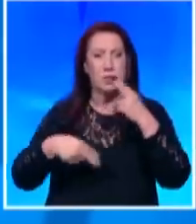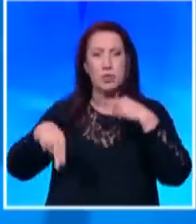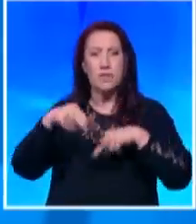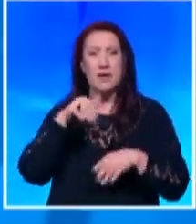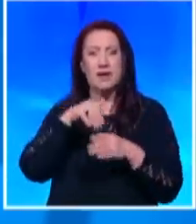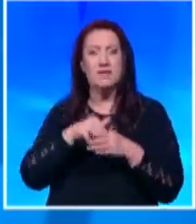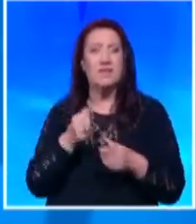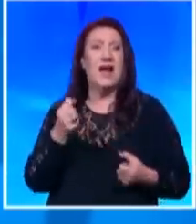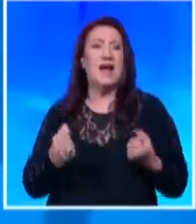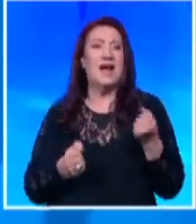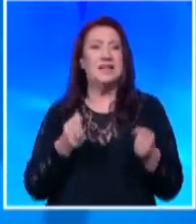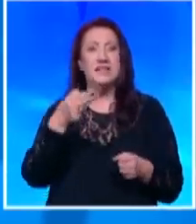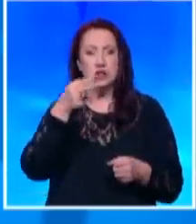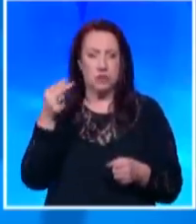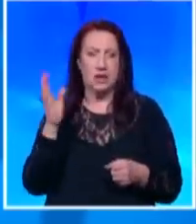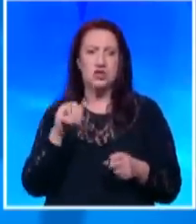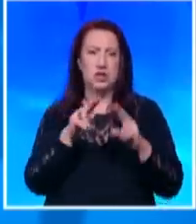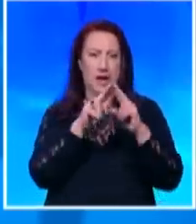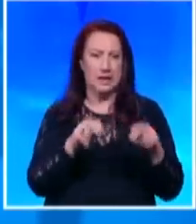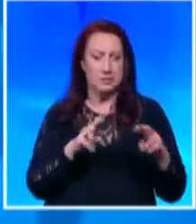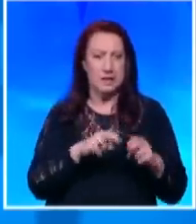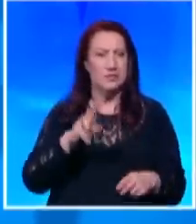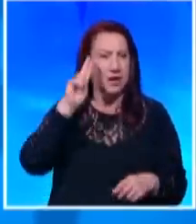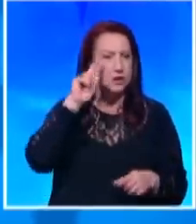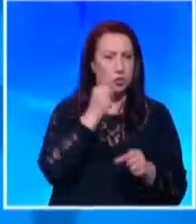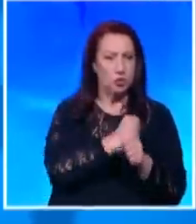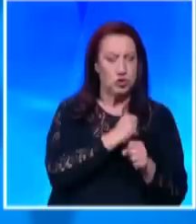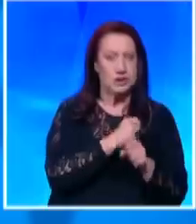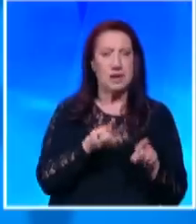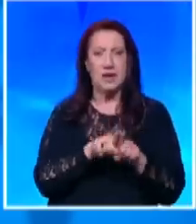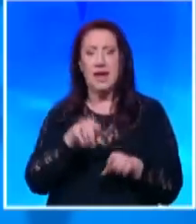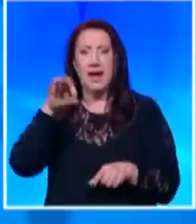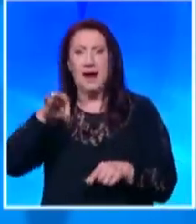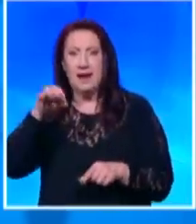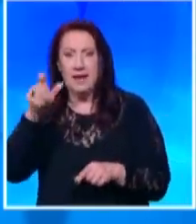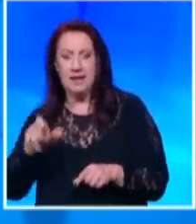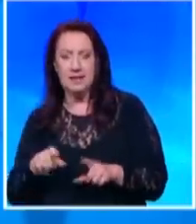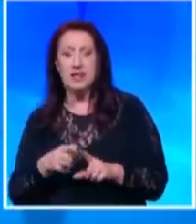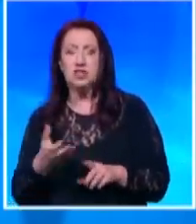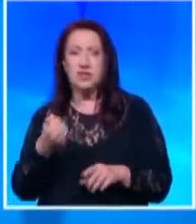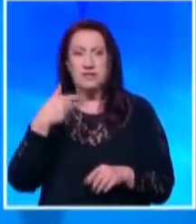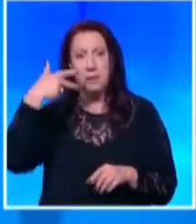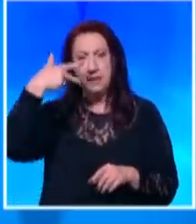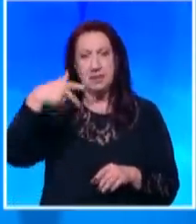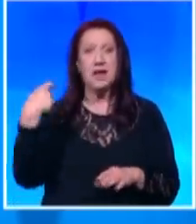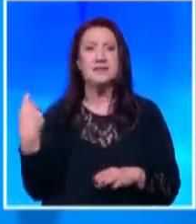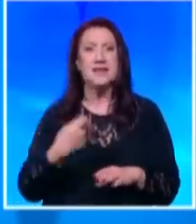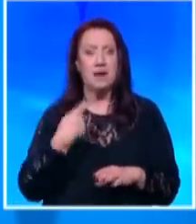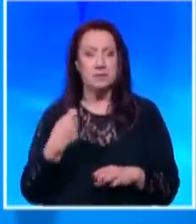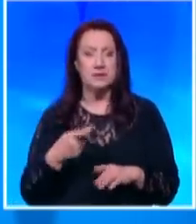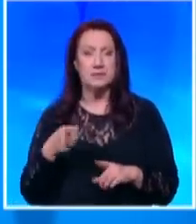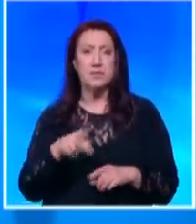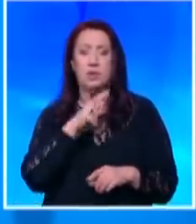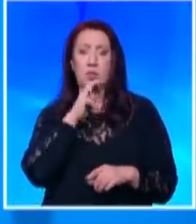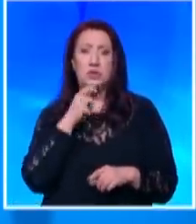полицаите. Ще бъдат разпитани служители и клиенти и ще бъдат иззети записи от заведението. МВР обясни акцията си с оперативни данни